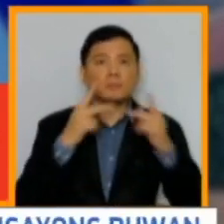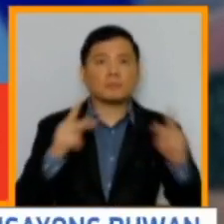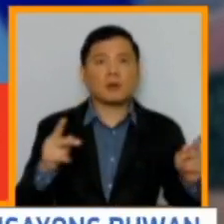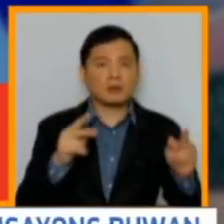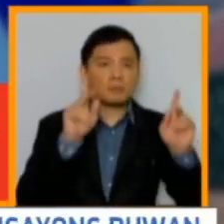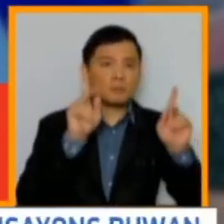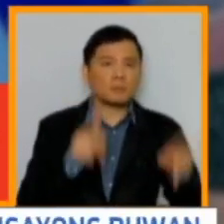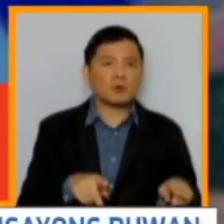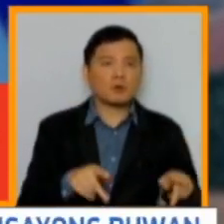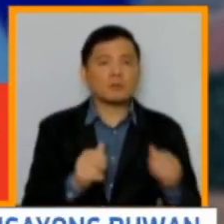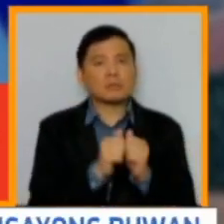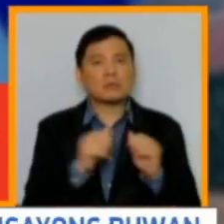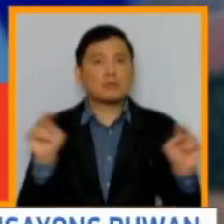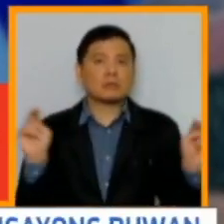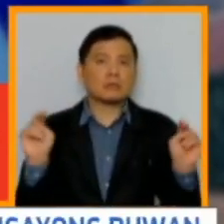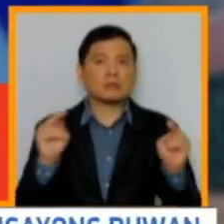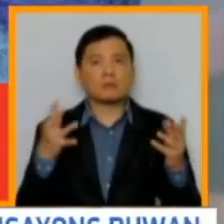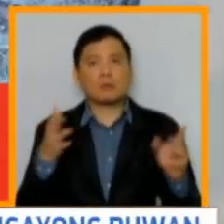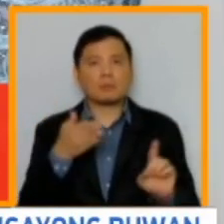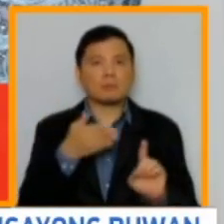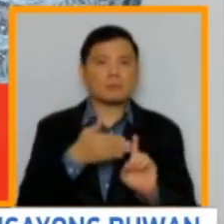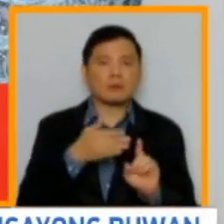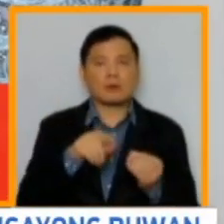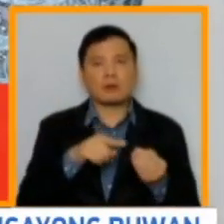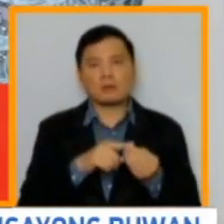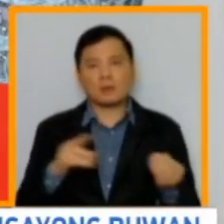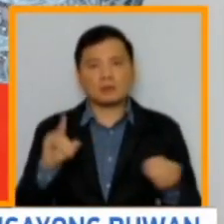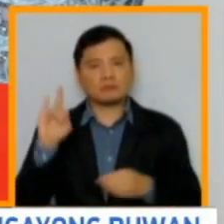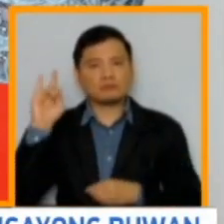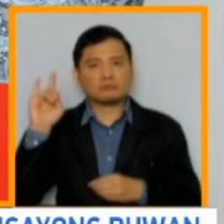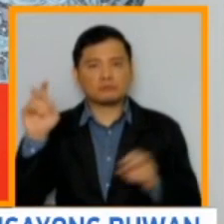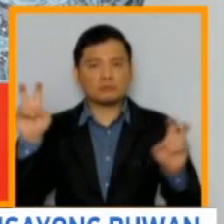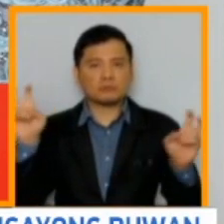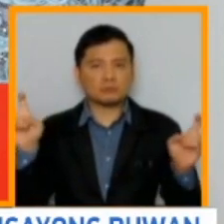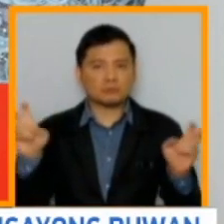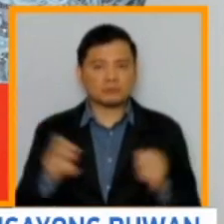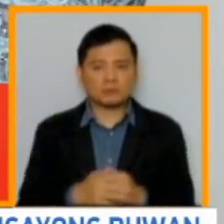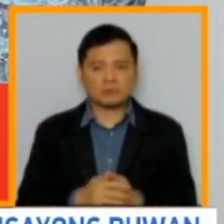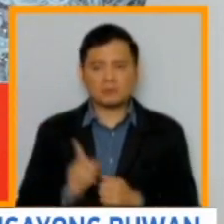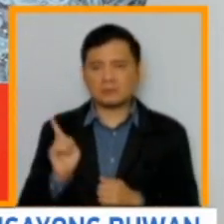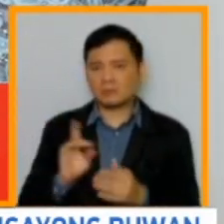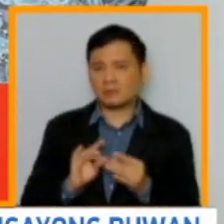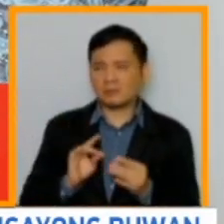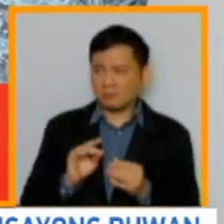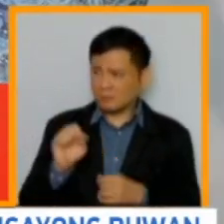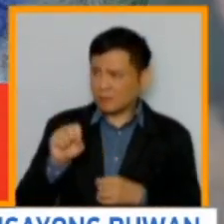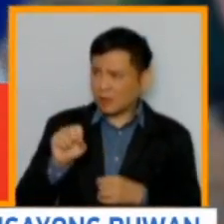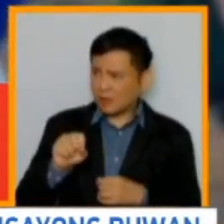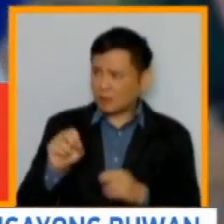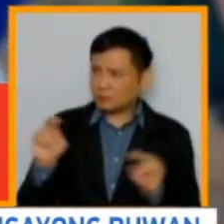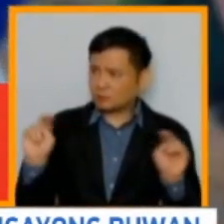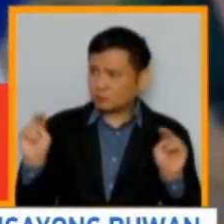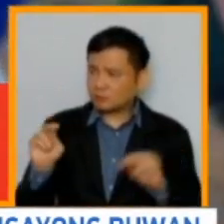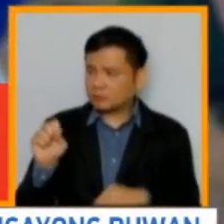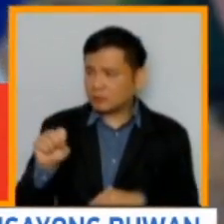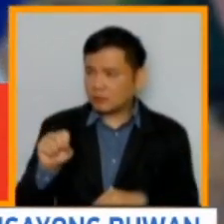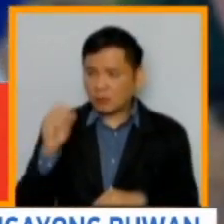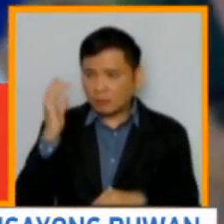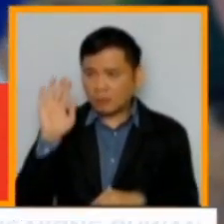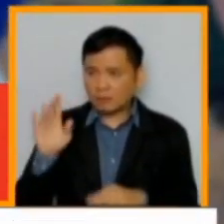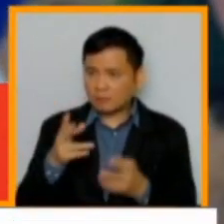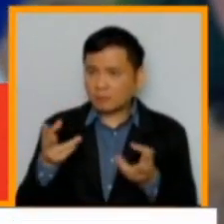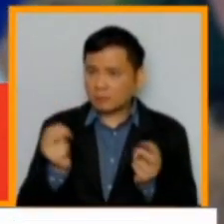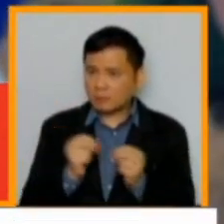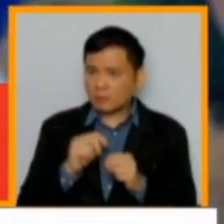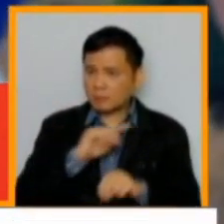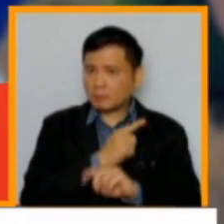ukol sa controversial social issues. Para kay Kathleen, importante na maging neutral ang opinion ng mga public figure dahil sa kanilang posisyon. Pero kailangan daw na maging